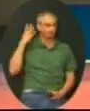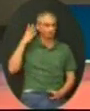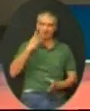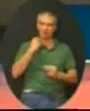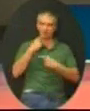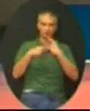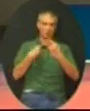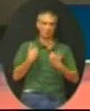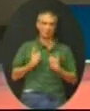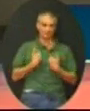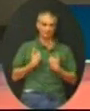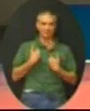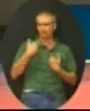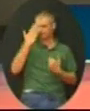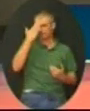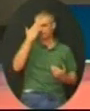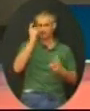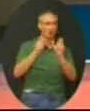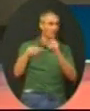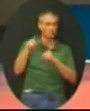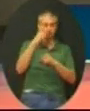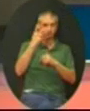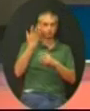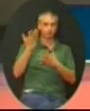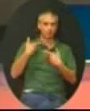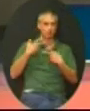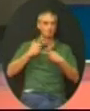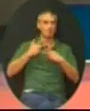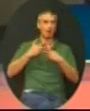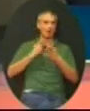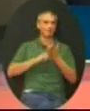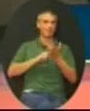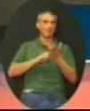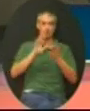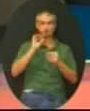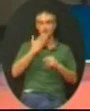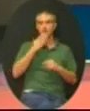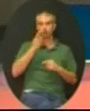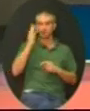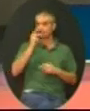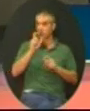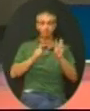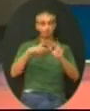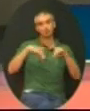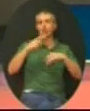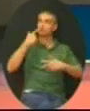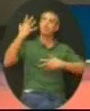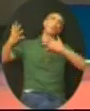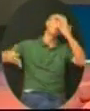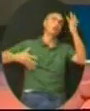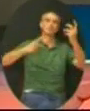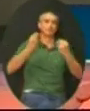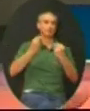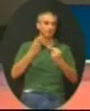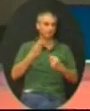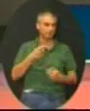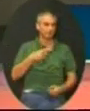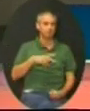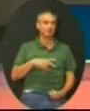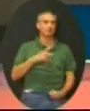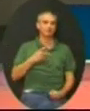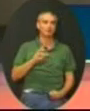שנים, ואני מכיר אנשים שלקו בסינדרום ירושלים, היו כאלה שהיו הולכים ברחובות ואומרים כל מיני מילים לא ברורות. סורמלו